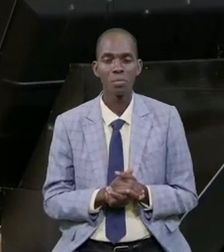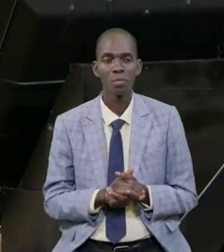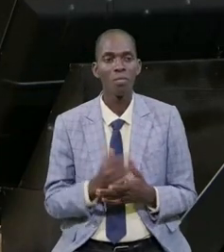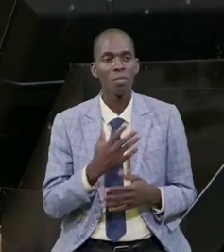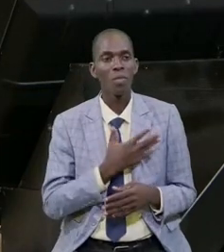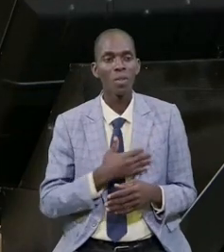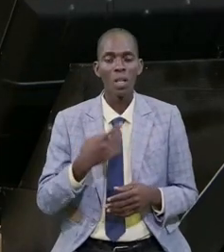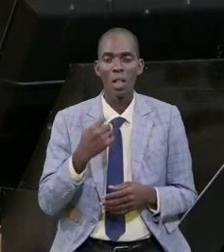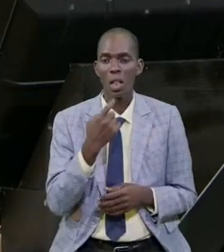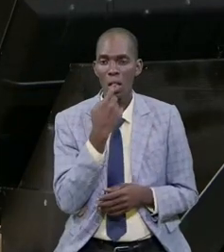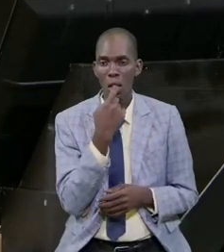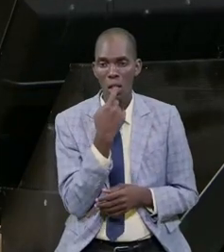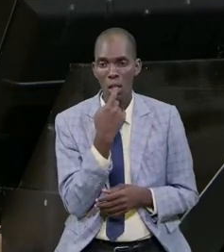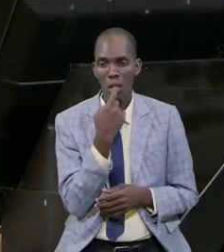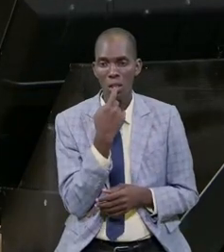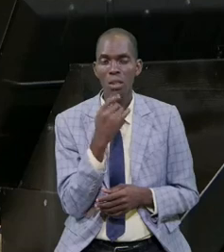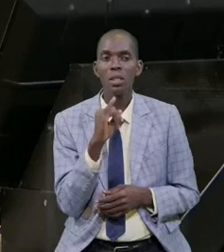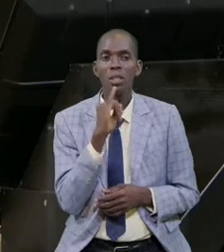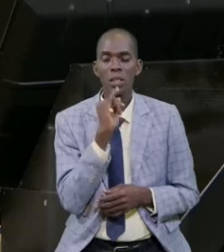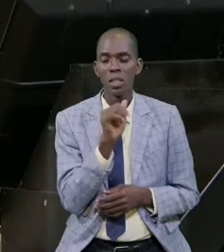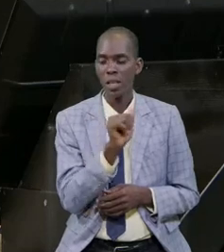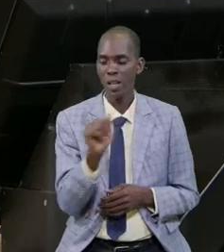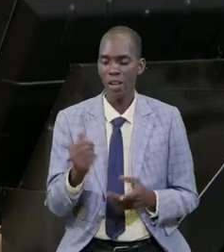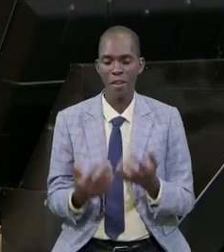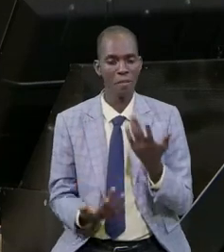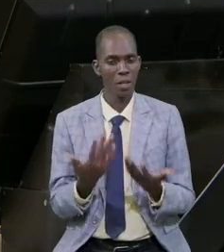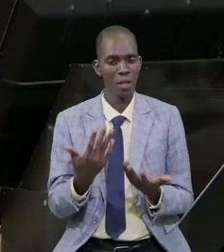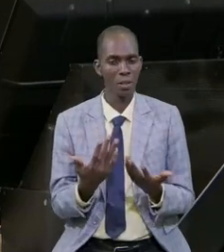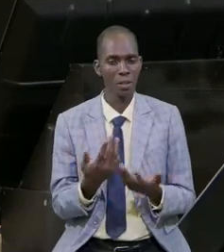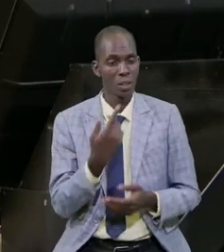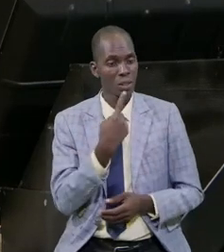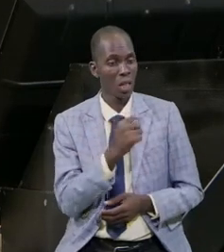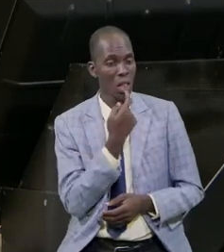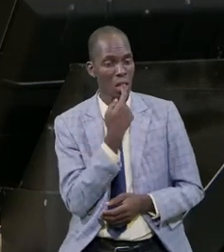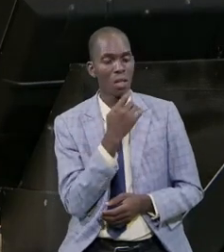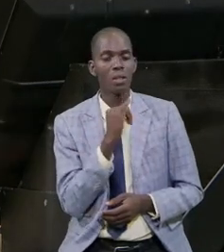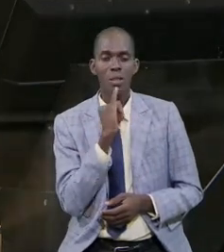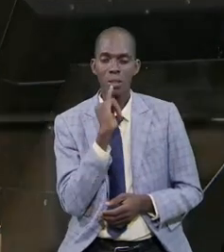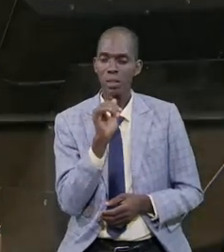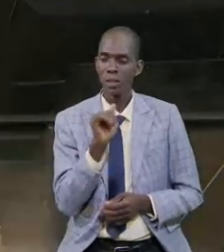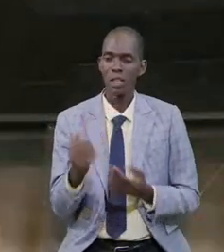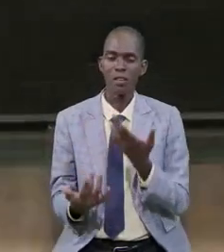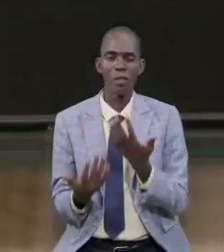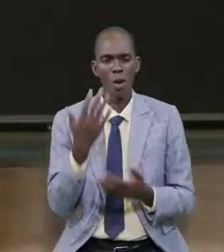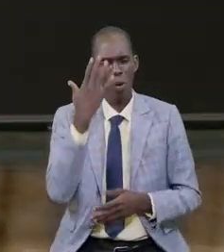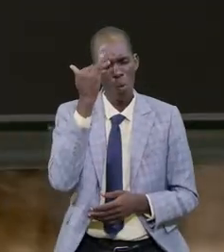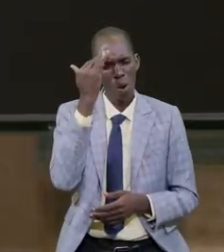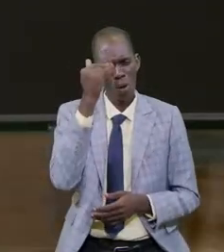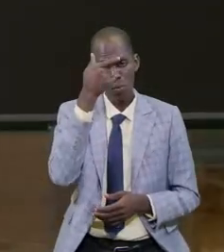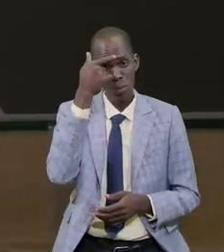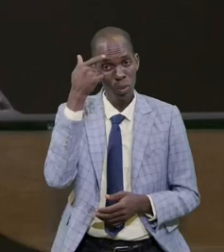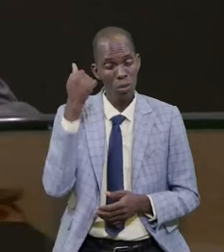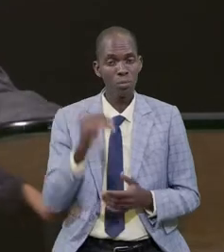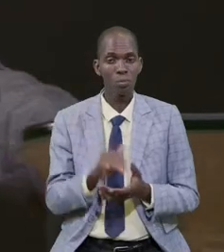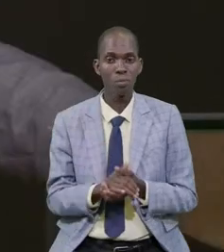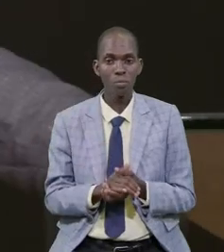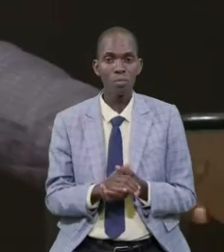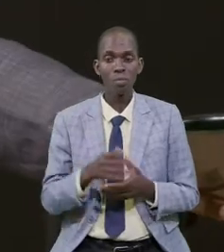La langue aussi est un feu. La langue aussi est un feu. Vous savez pourquoi? Parce que le